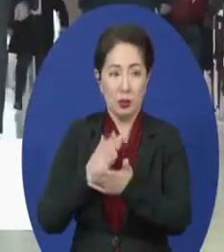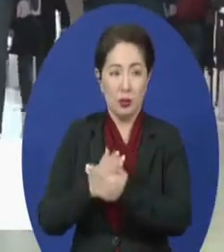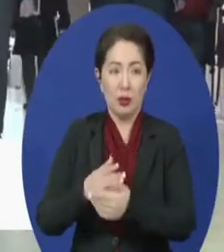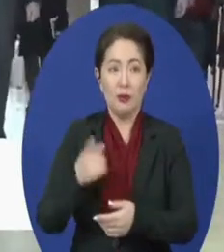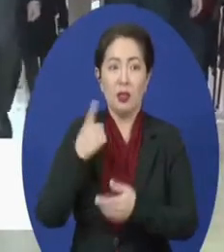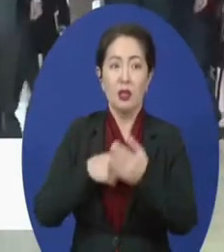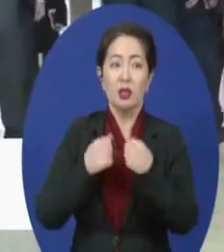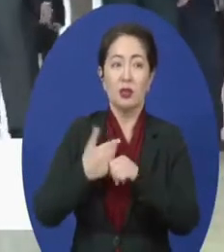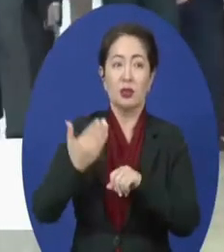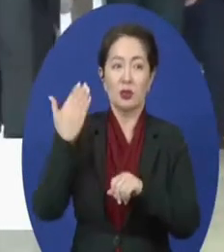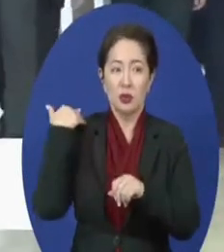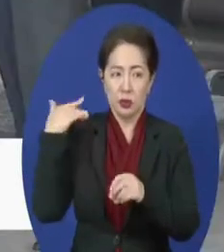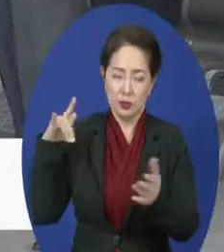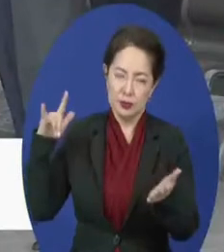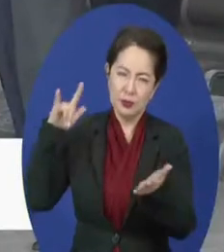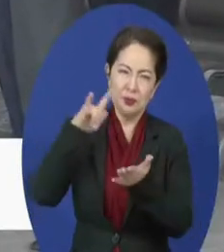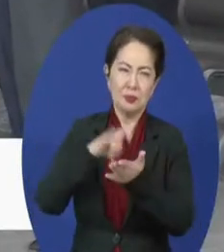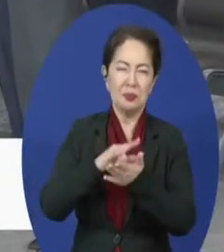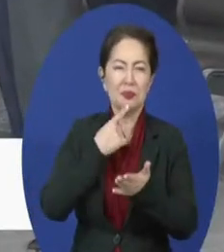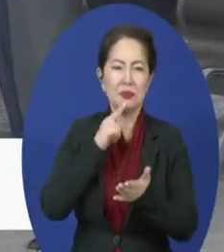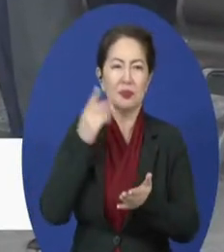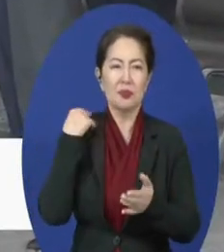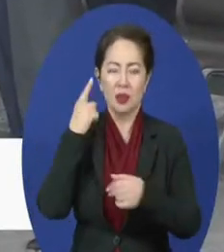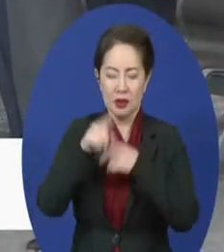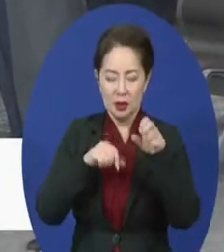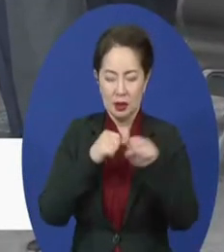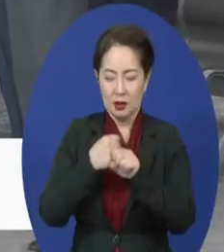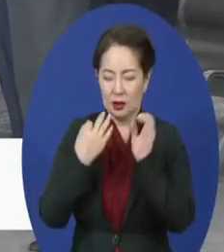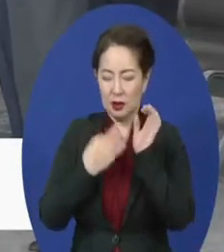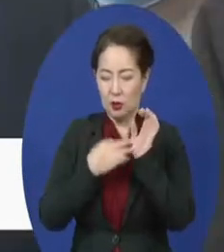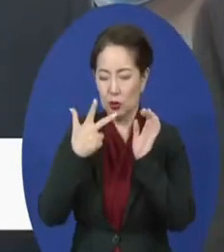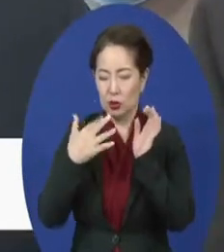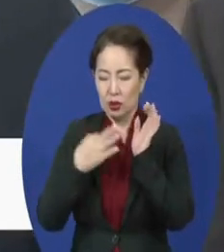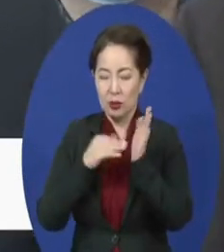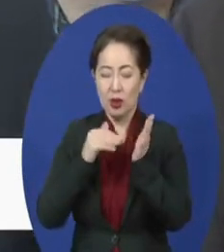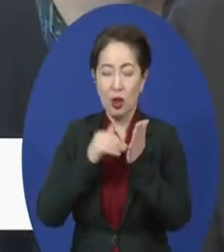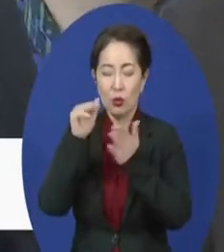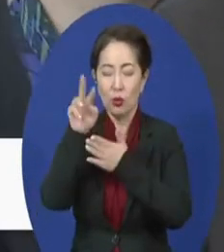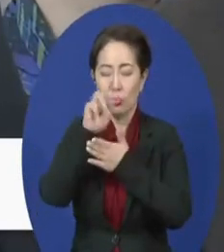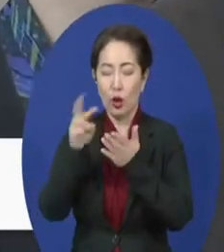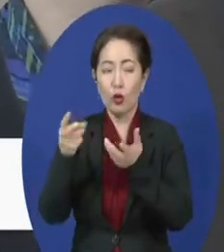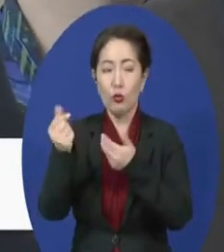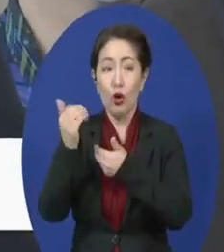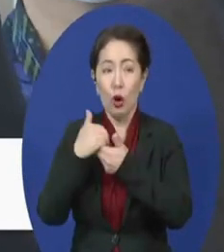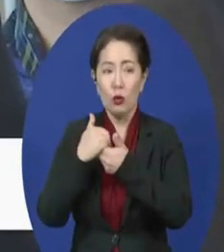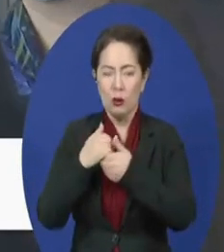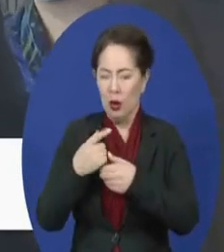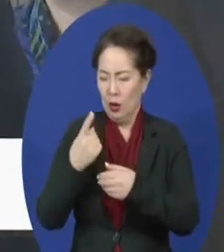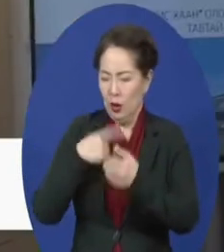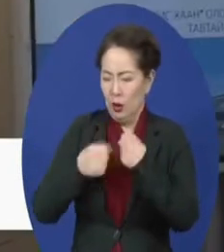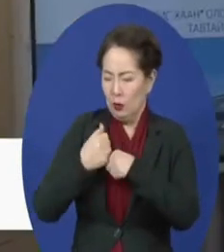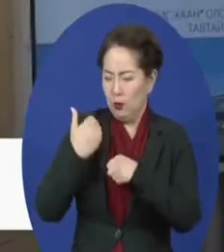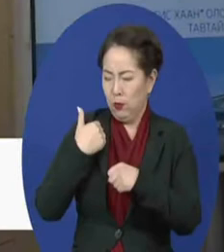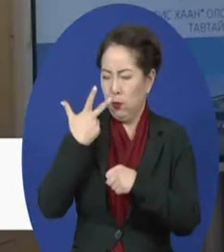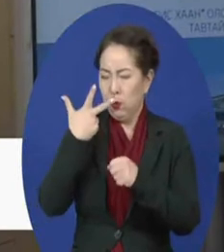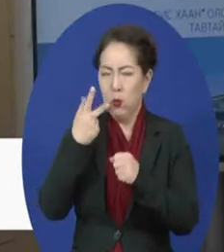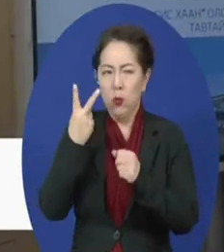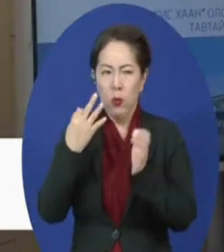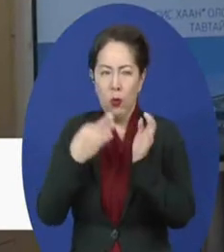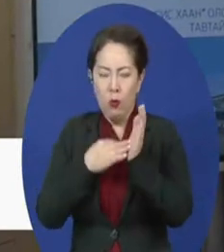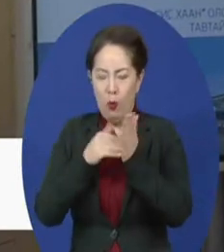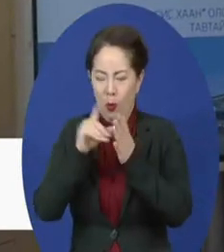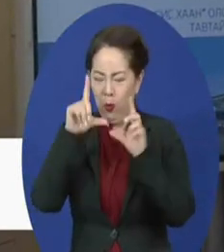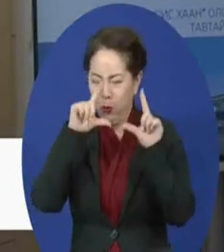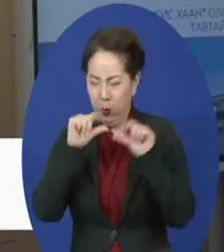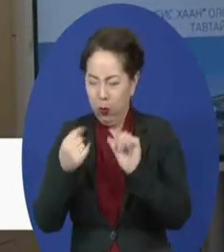Өнгөрсөн жил агаарын тээврийн салбарын нөхцөл байдал хүндхэн жил өнгөрсөн. Жилдээ 838 тэрбум долларын орлого олдог байсан бол өнгөрсөн жил 328 тэрбум доллар болтлоо